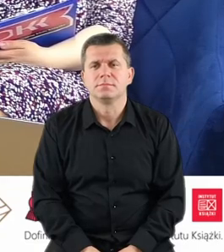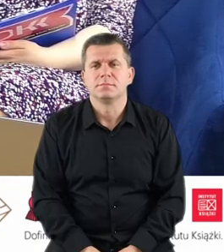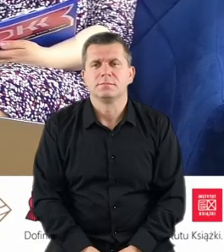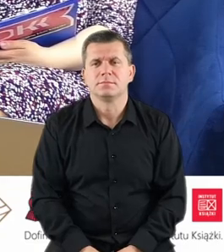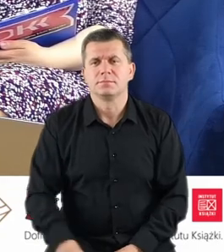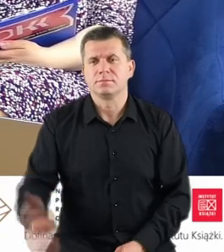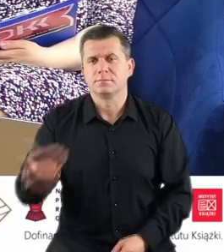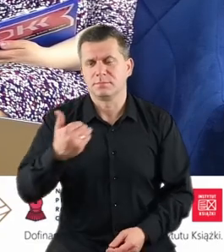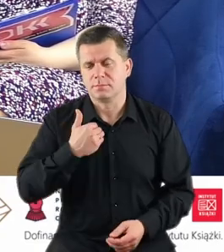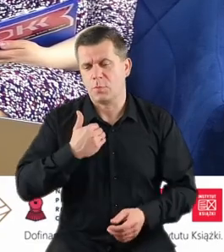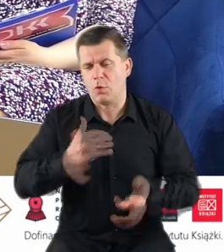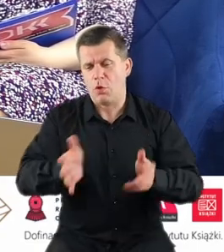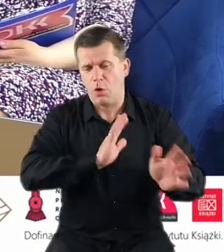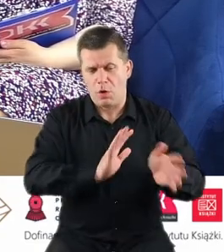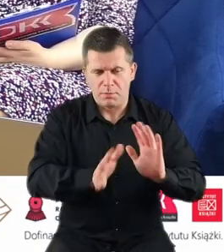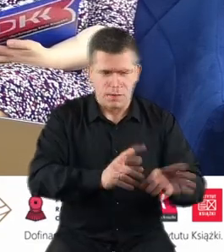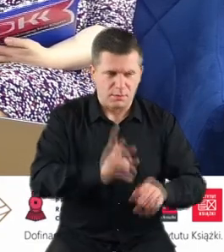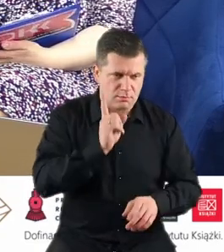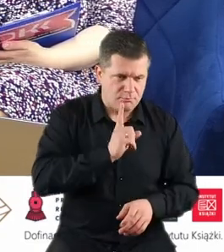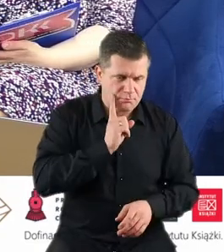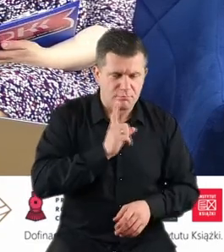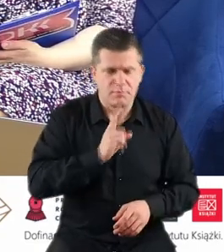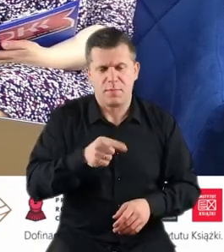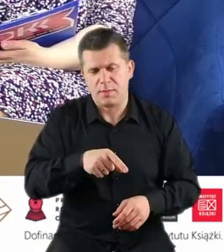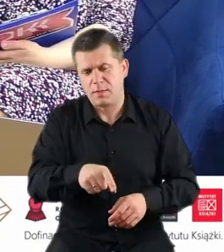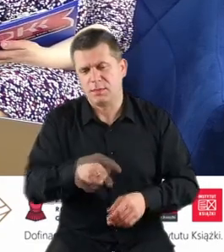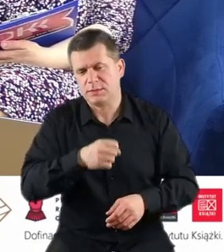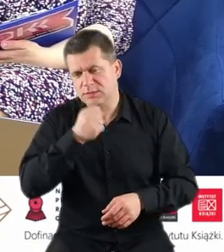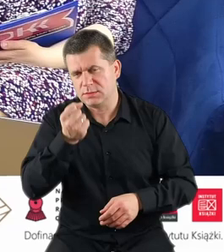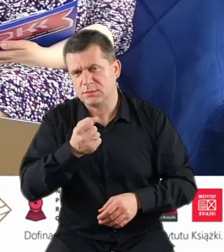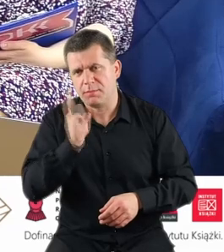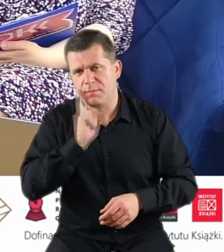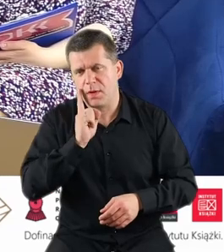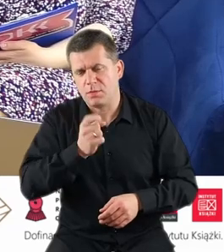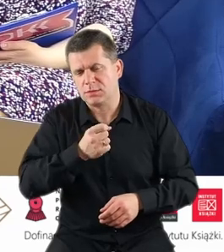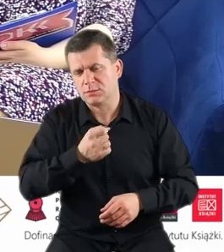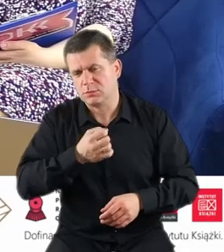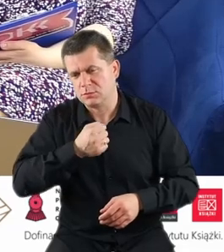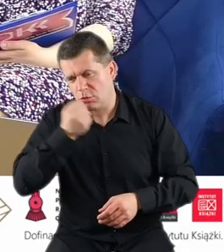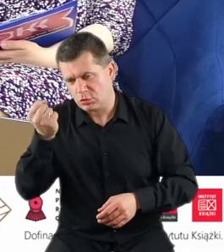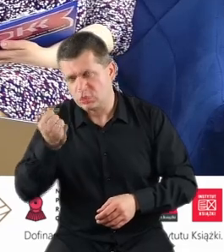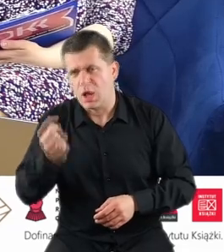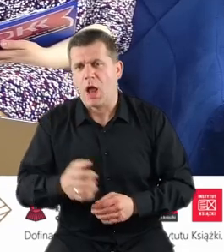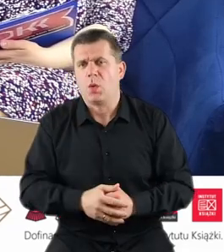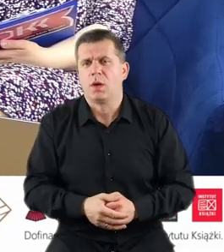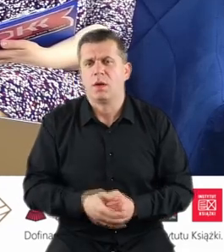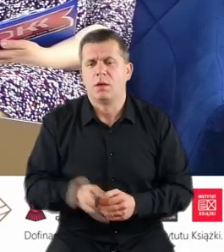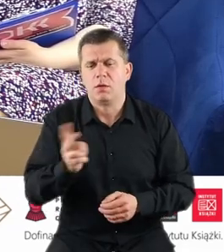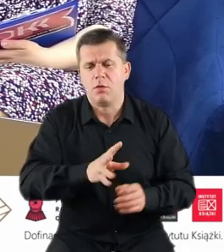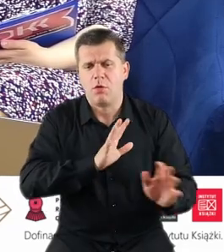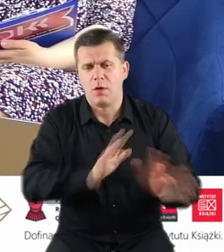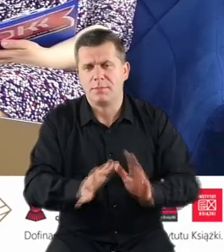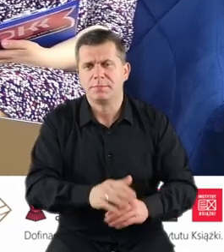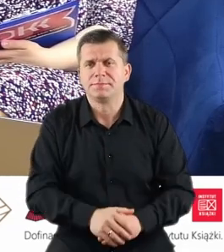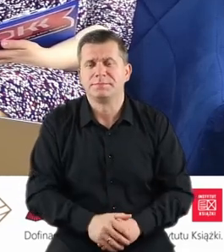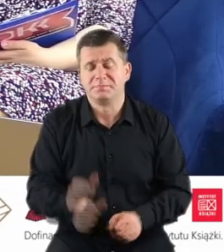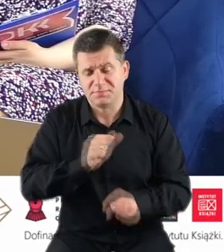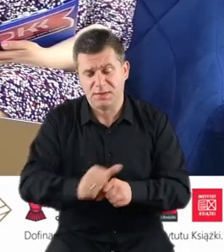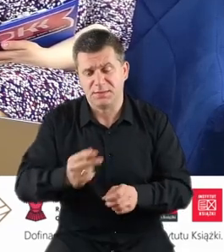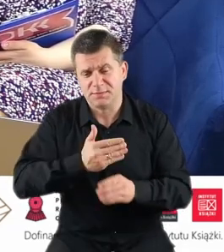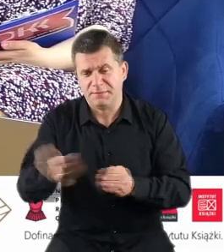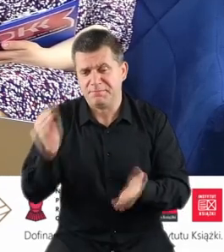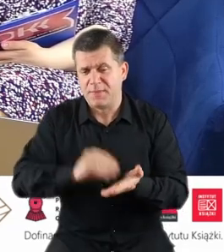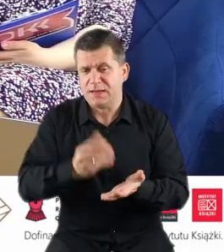podobna praktyka opiekuna i starszego pana, już tak to nazwijmy, bardziej dojrzałego mężczyzny w każdym razie, jest